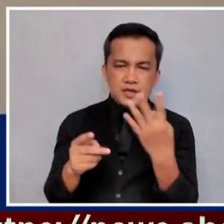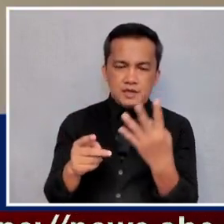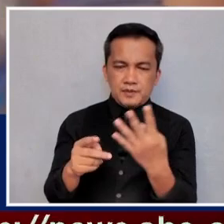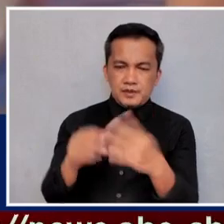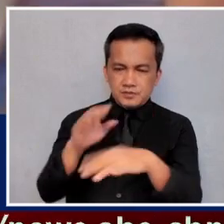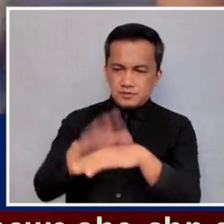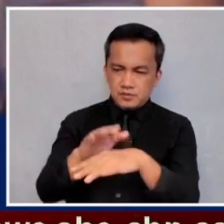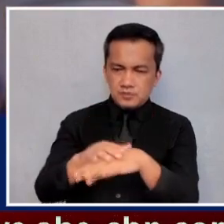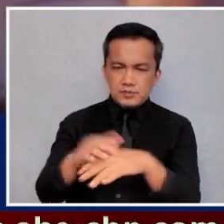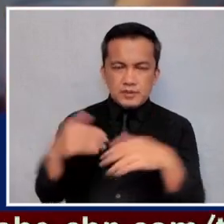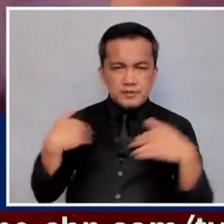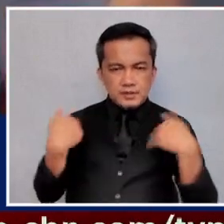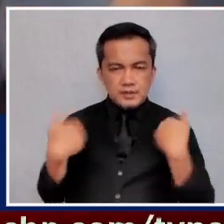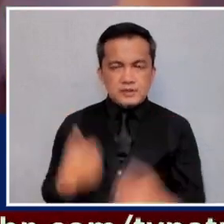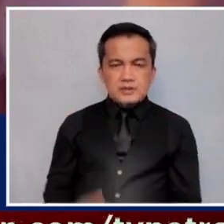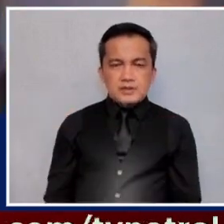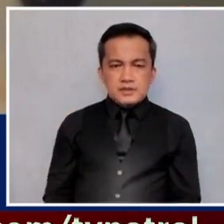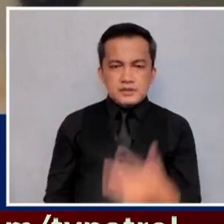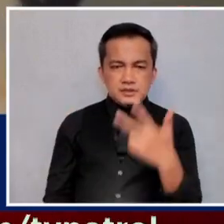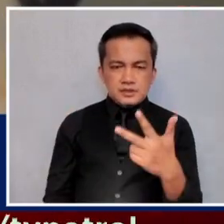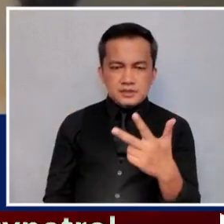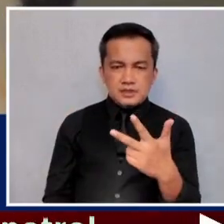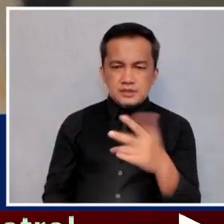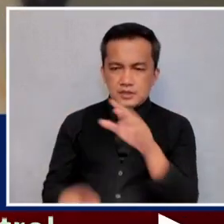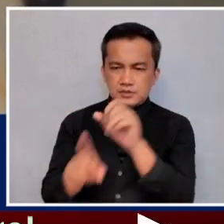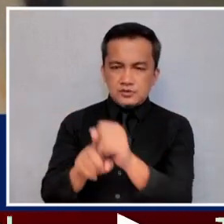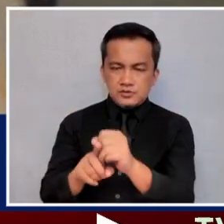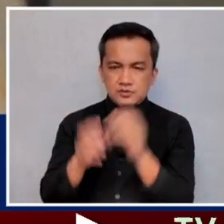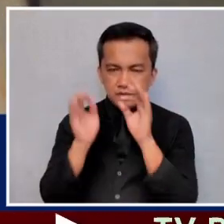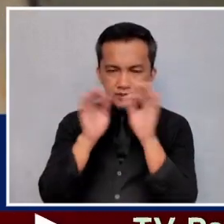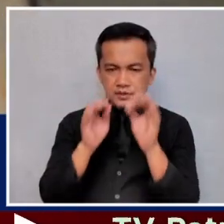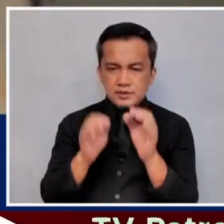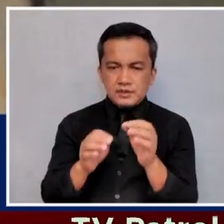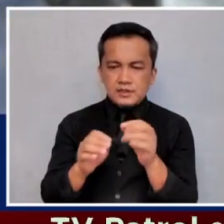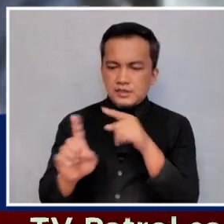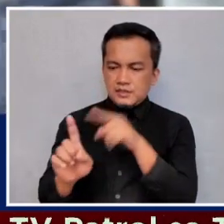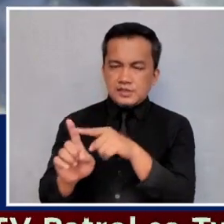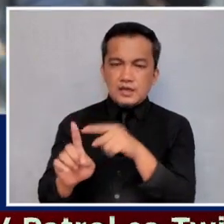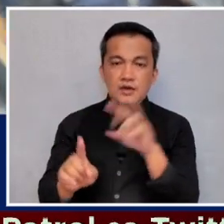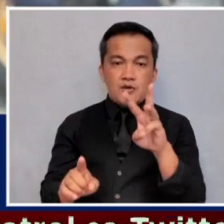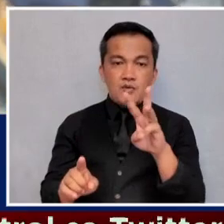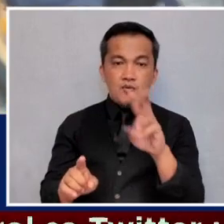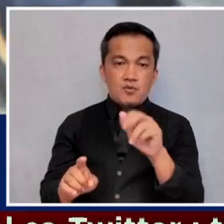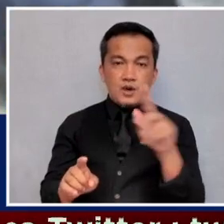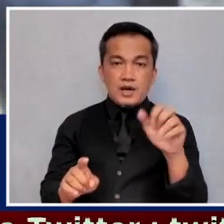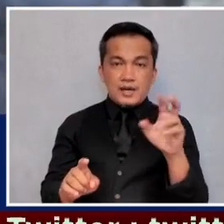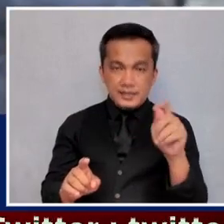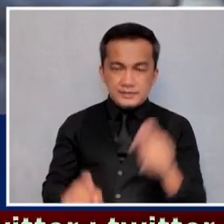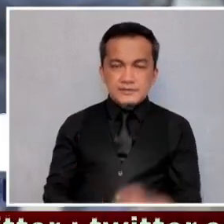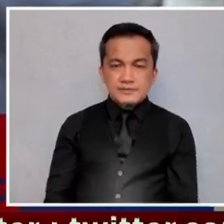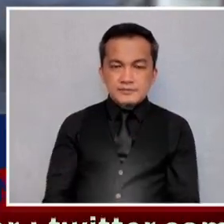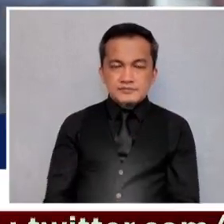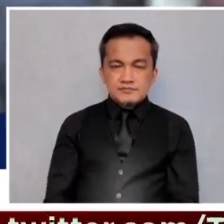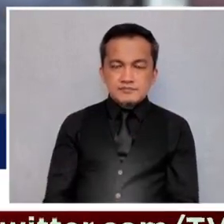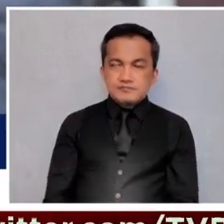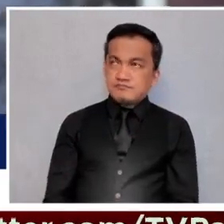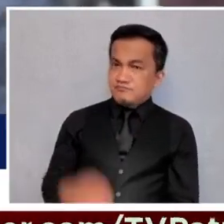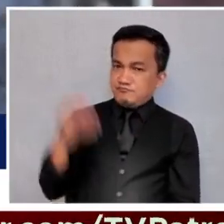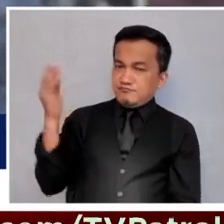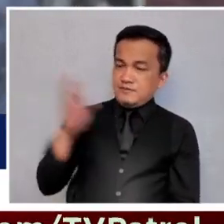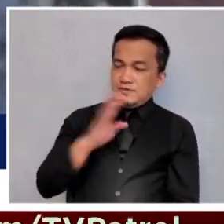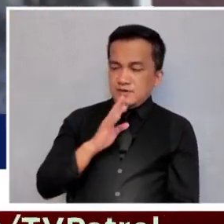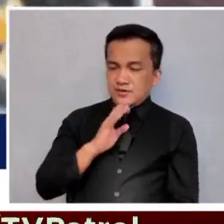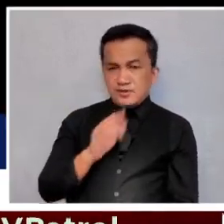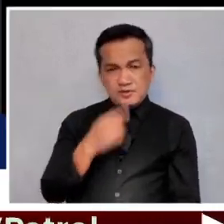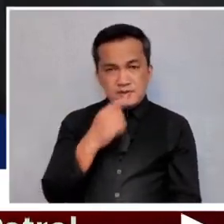de edad. 3 ang arestado sa droga habang 1 ang may arrest warrant. Yung mga bibisita ngayon, huwag po kayong mag-alala kasi safe